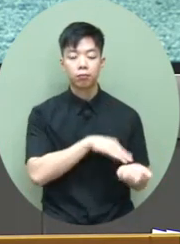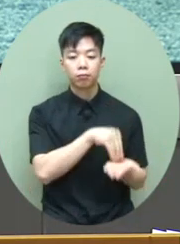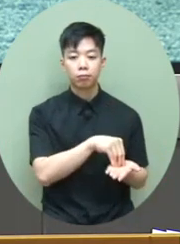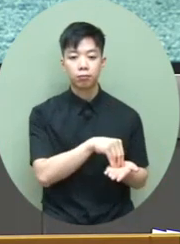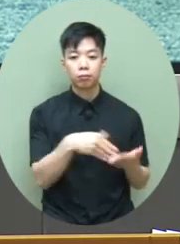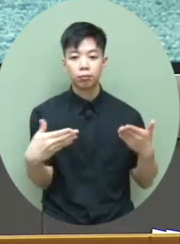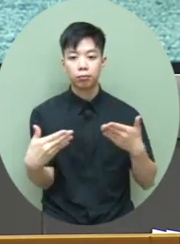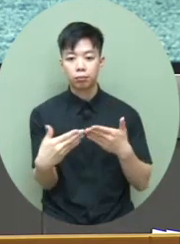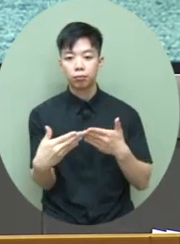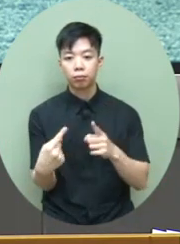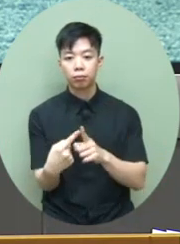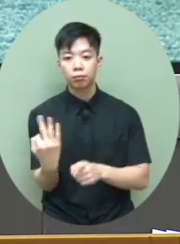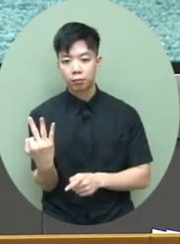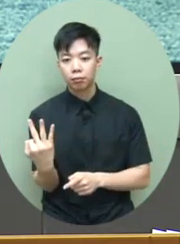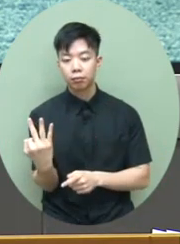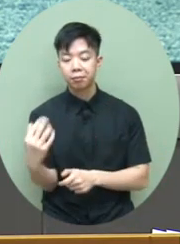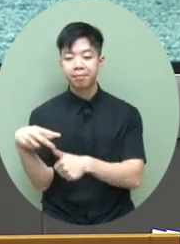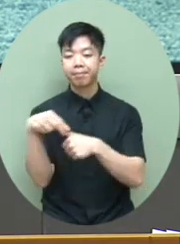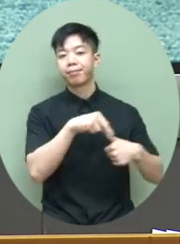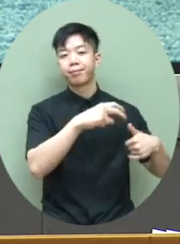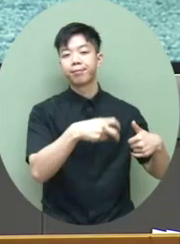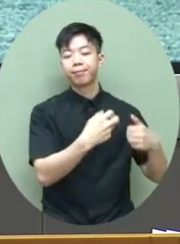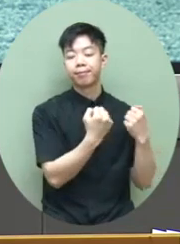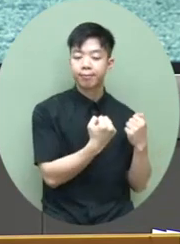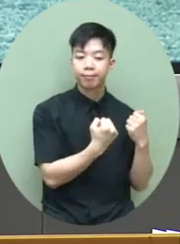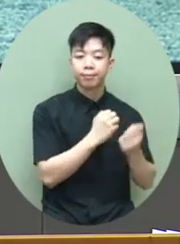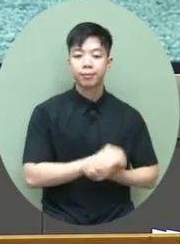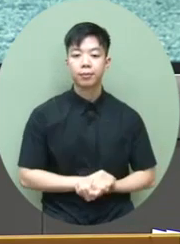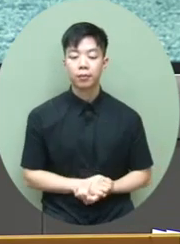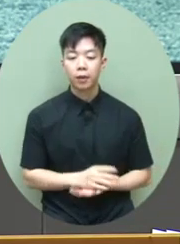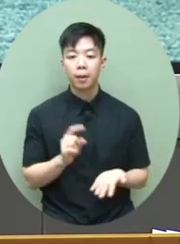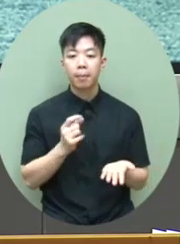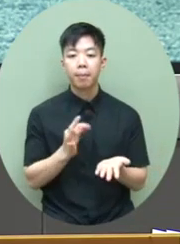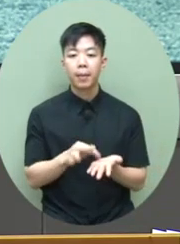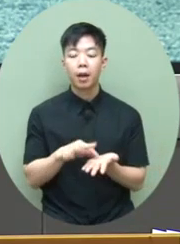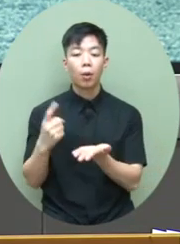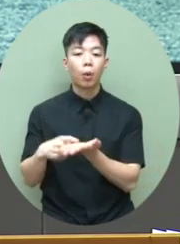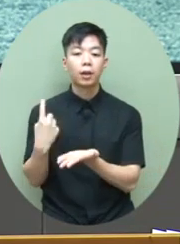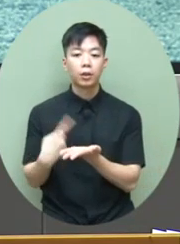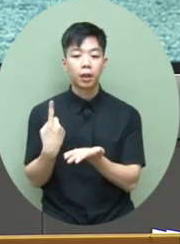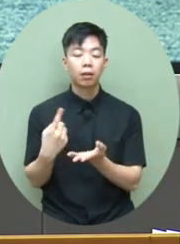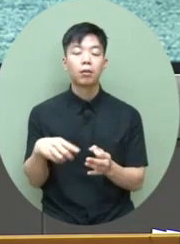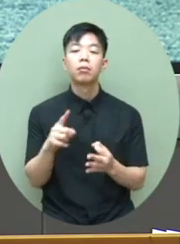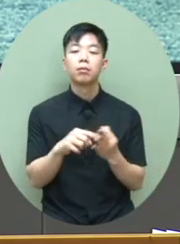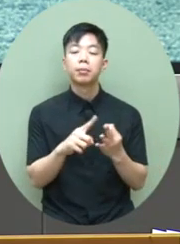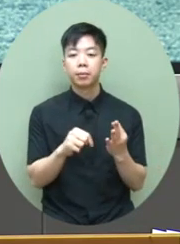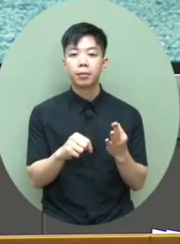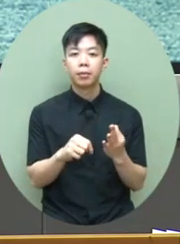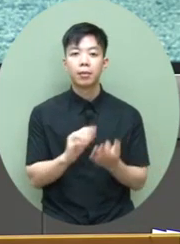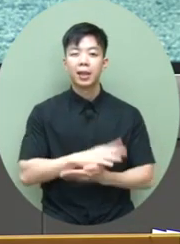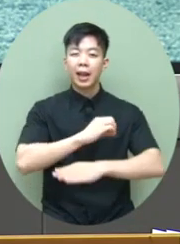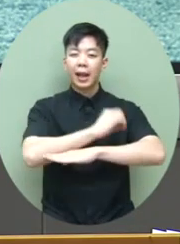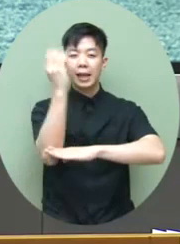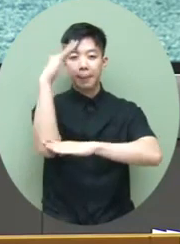有3個咁嘅接觸者係需要檢疫嘅。咁另外喺灣仔嘅聖雅各福群會希明居咧，就有